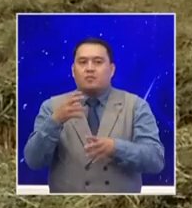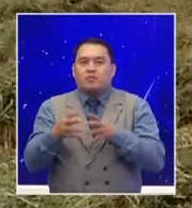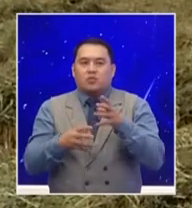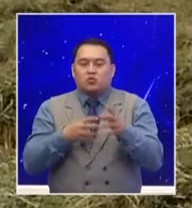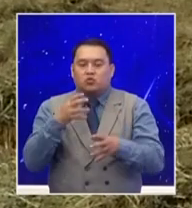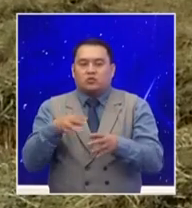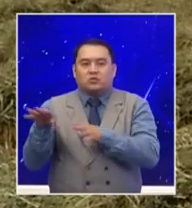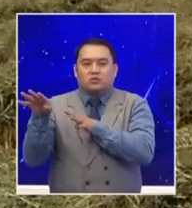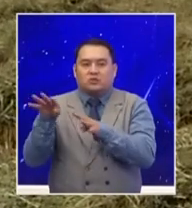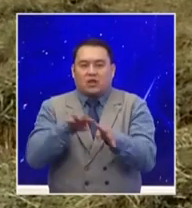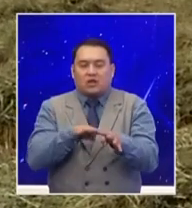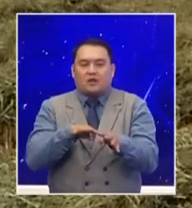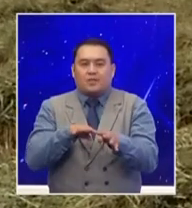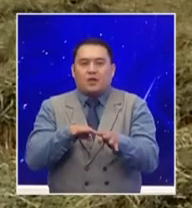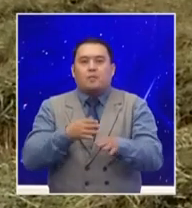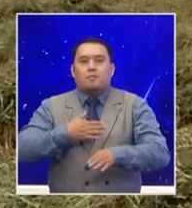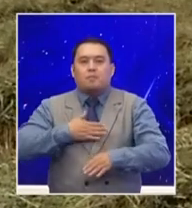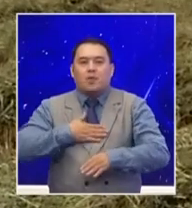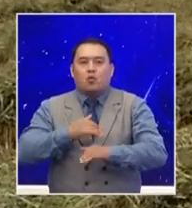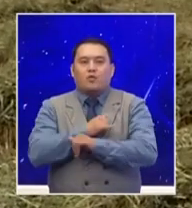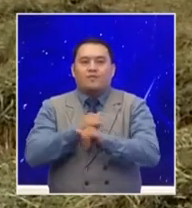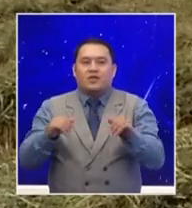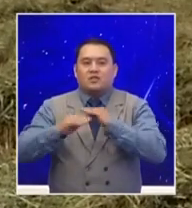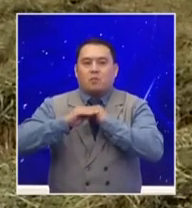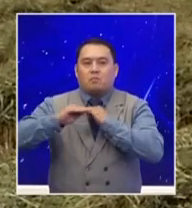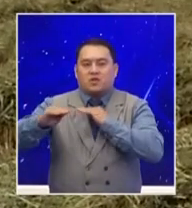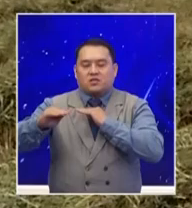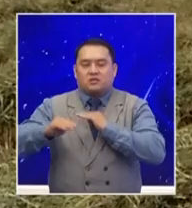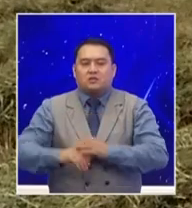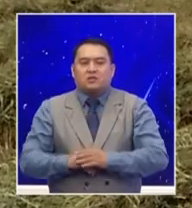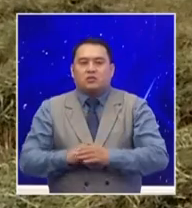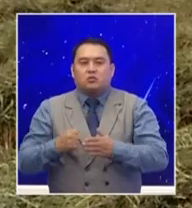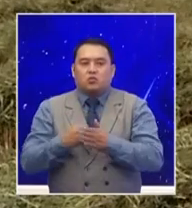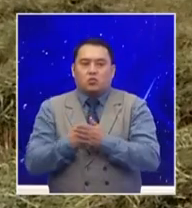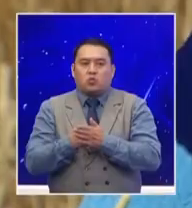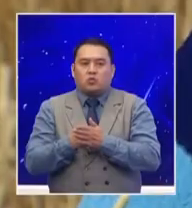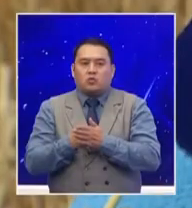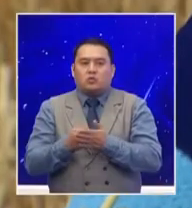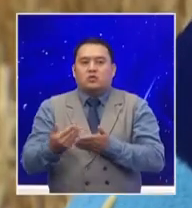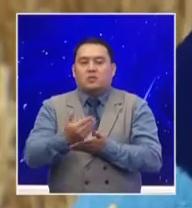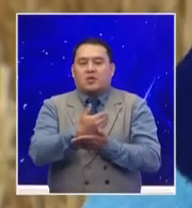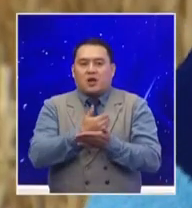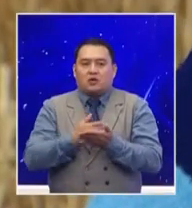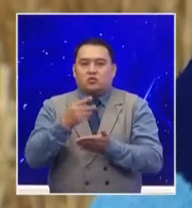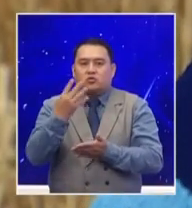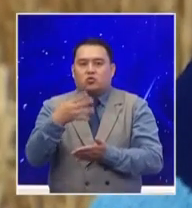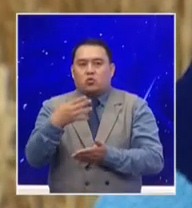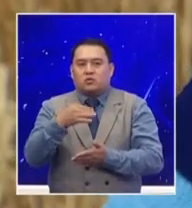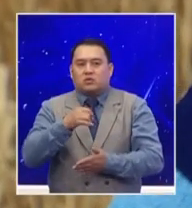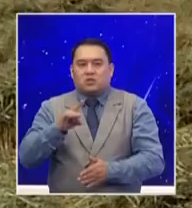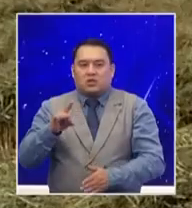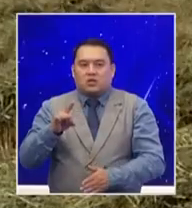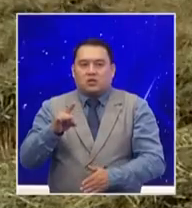стандартам. Благодаря этому мы увеличили посевную площадь и собираем 40 центнеров с